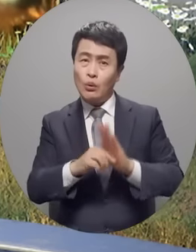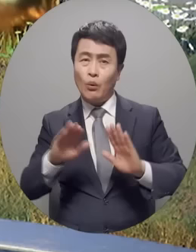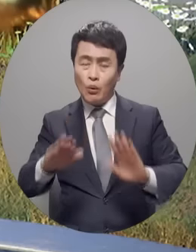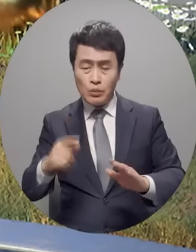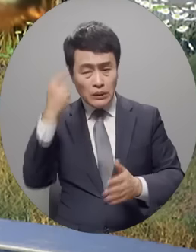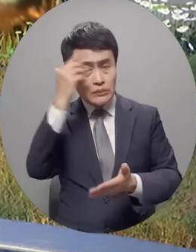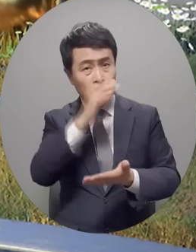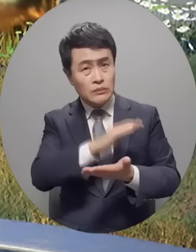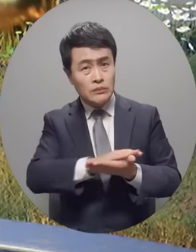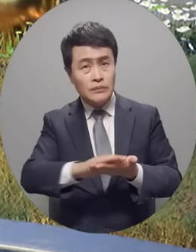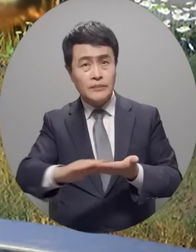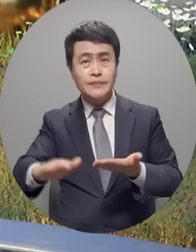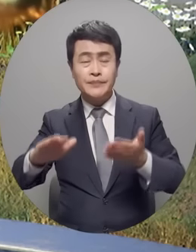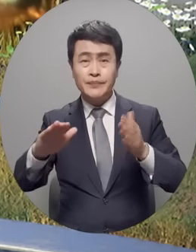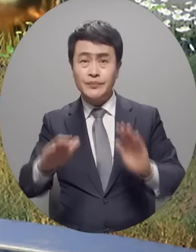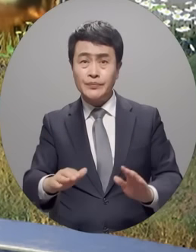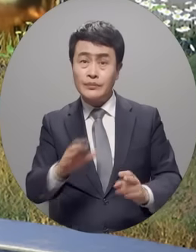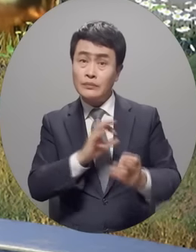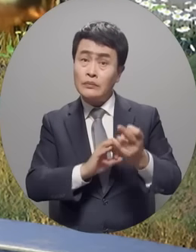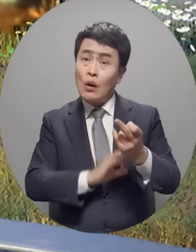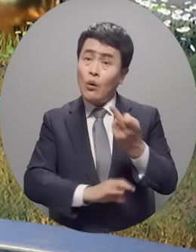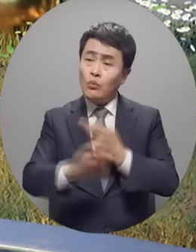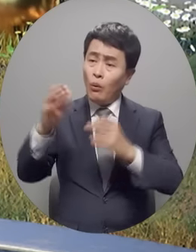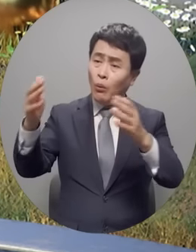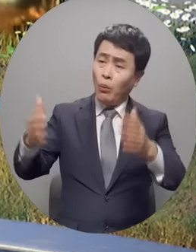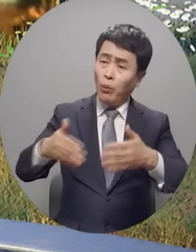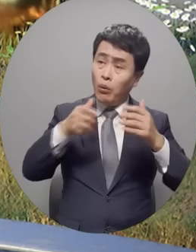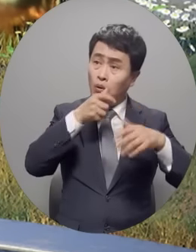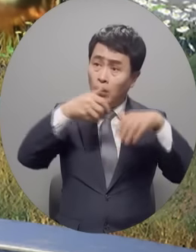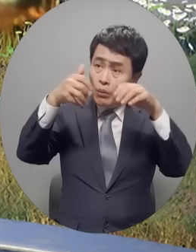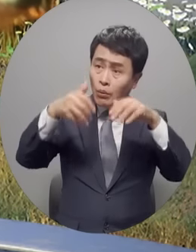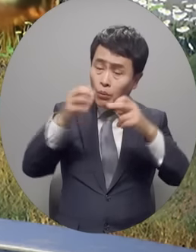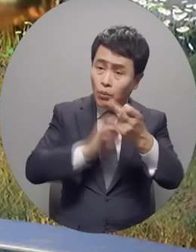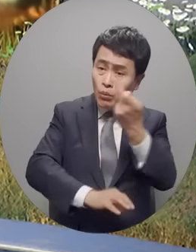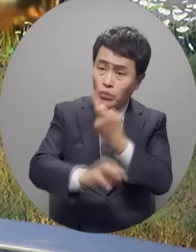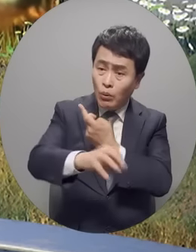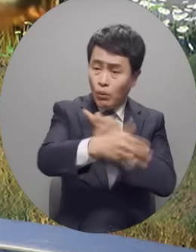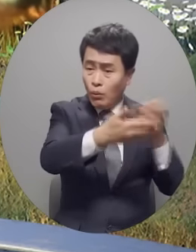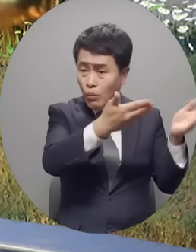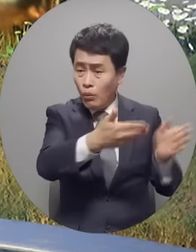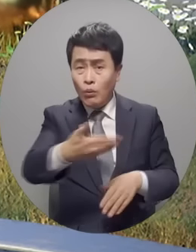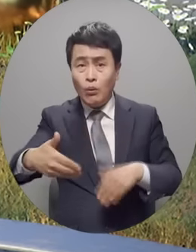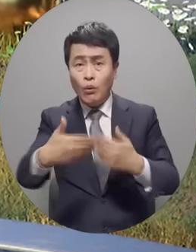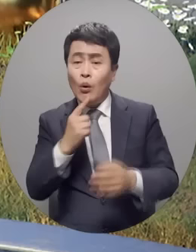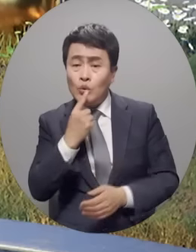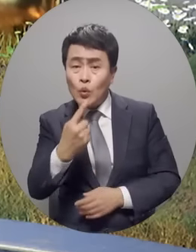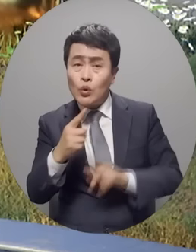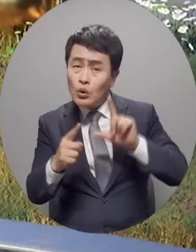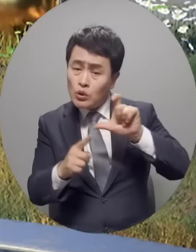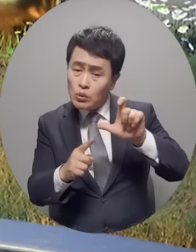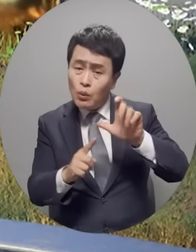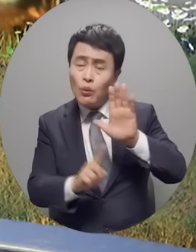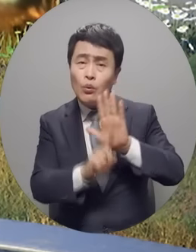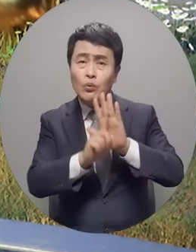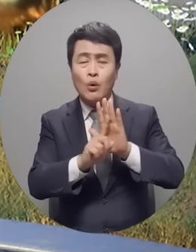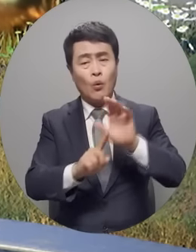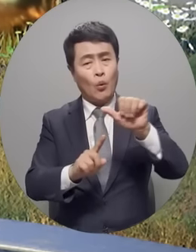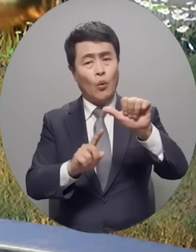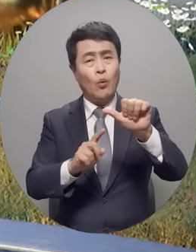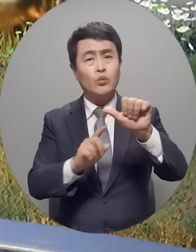선선함이 감돌겠습니다. 또 동풍의 영향으로 비가 이어지는 동해안 지방은 속초가 15도로 오늘보다